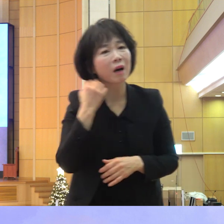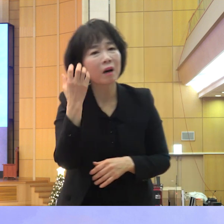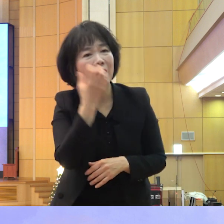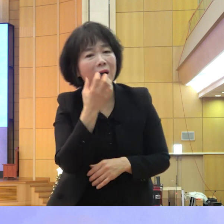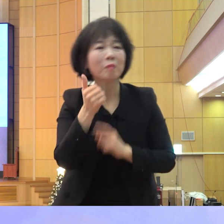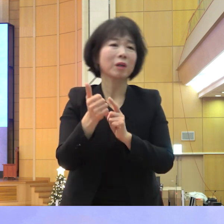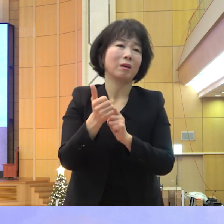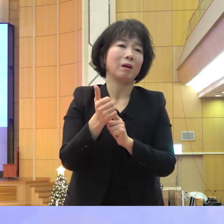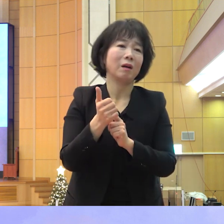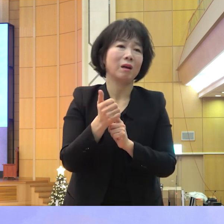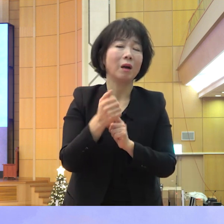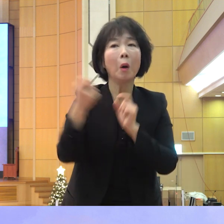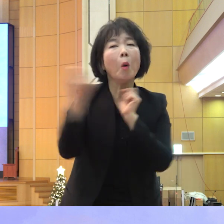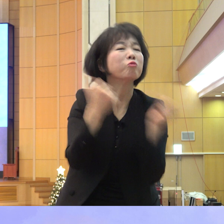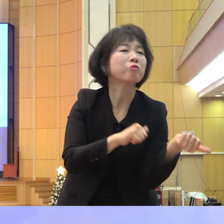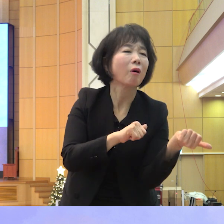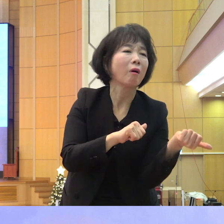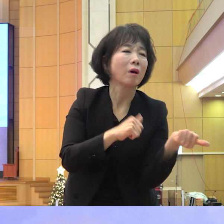시집 가는 걸 보고 죽어야 된다고.